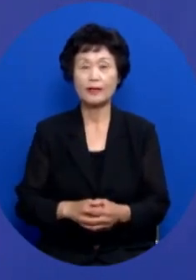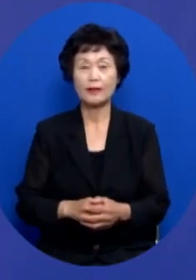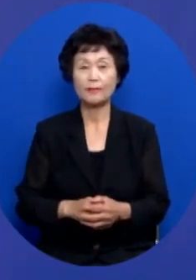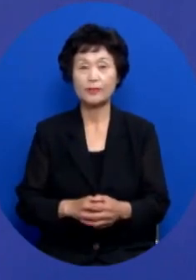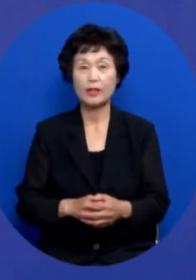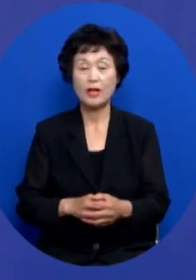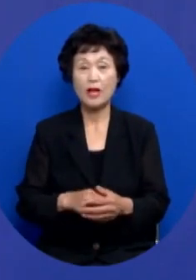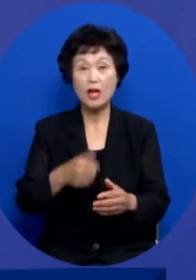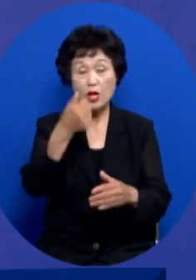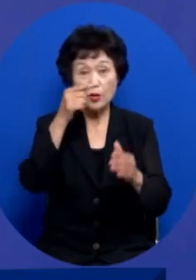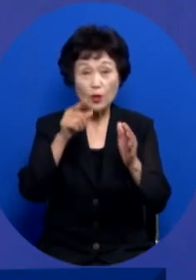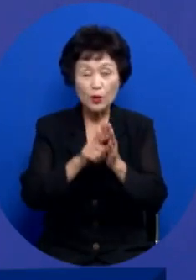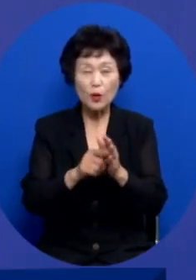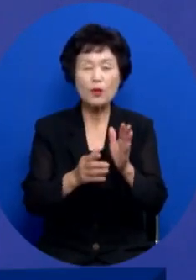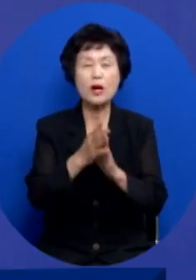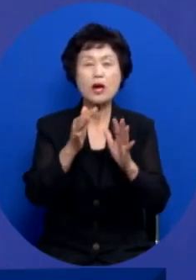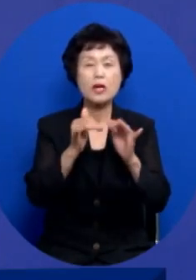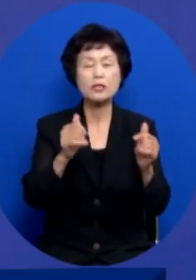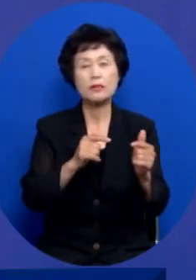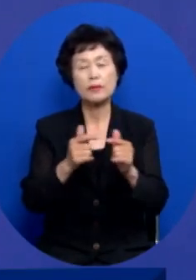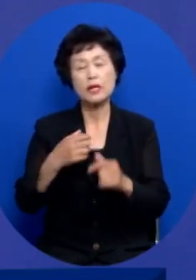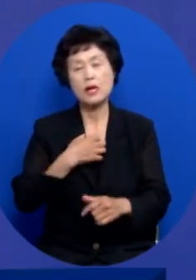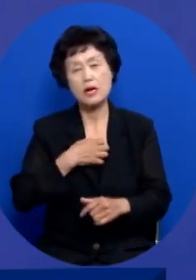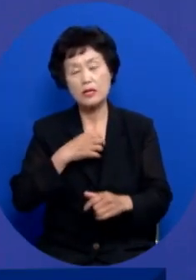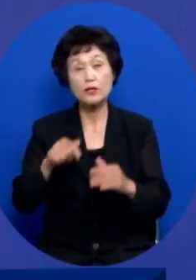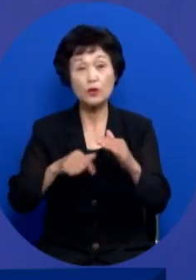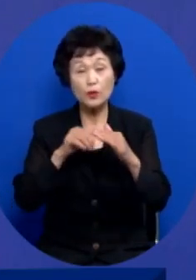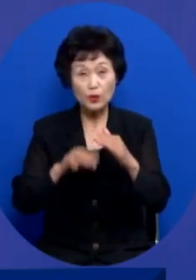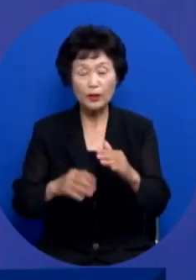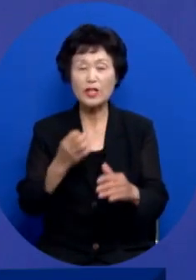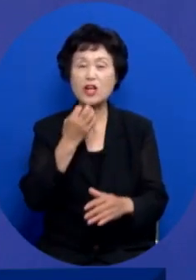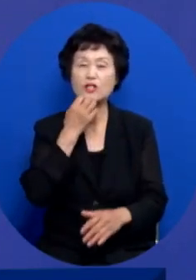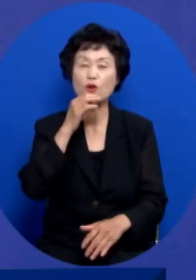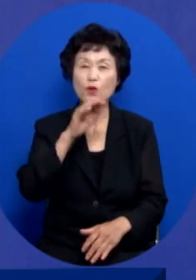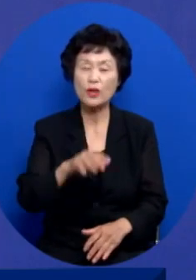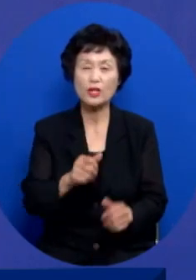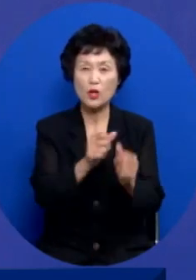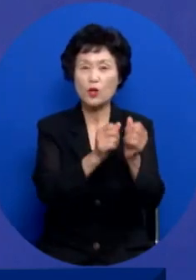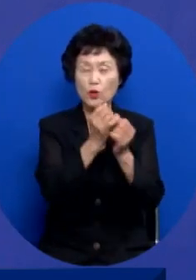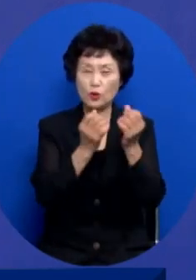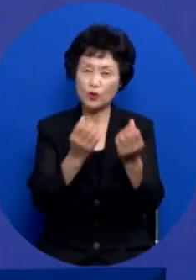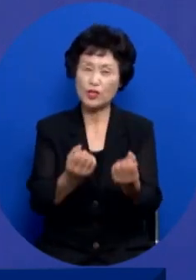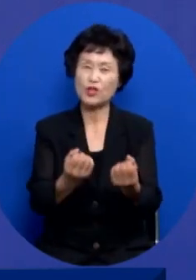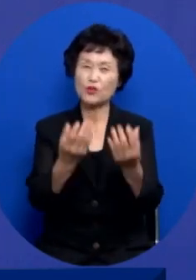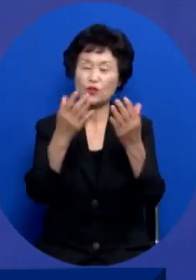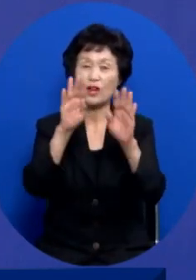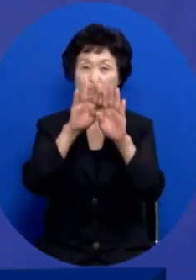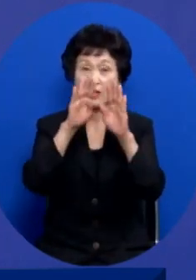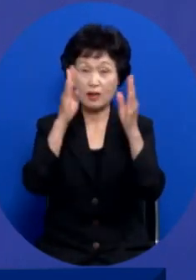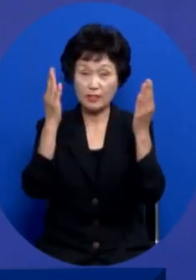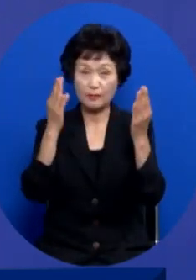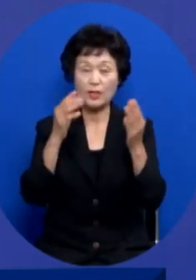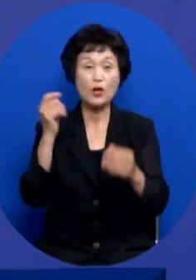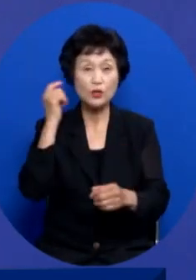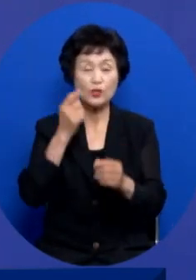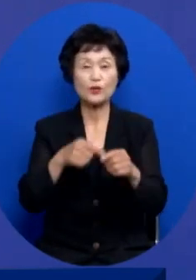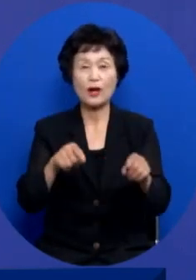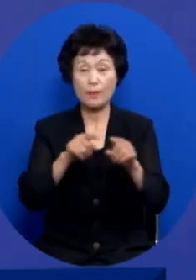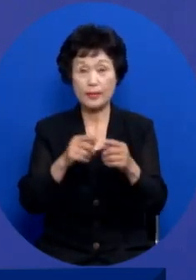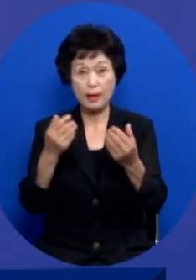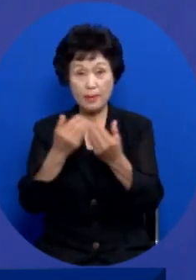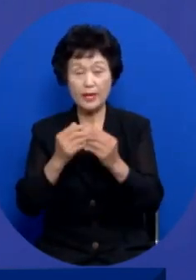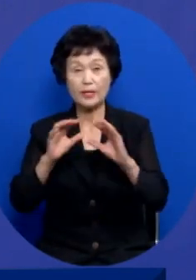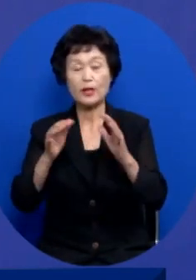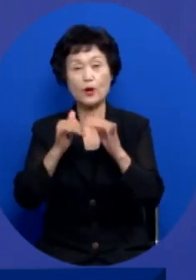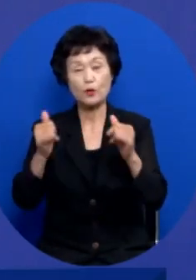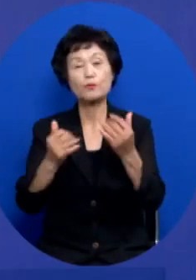교계와 시민단체들의 우려 속에도 올해 또 서울 도심에서 동성애 퀴어 축제가 열렸습니다. 퀴어 축제 소식과 함께 반대 국민대회